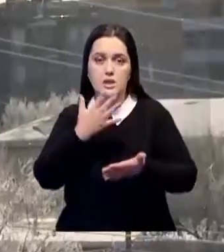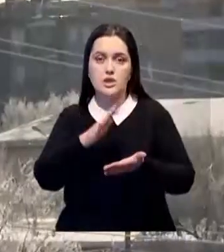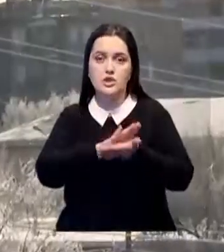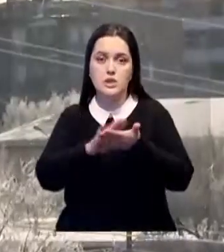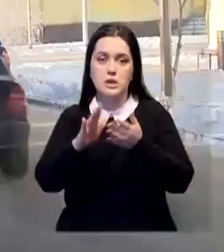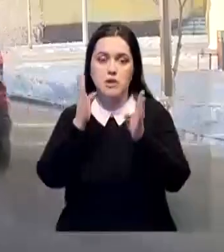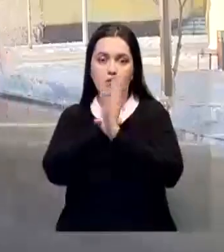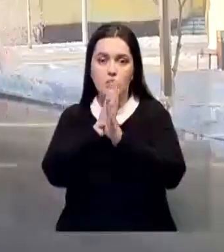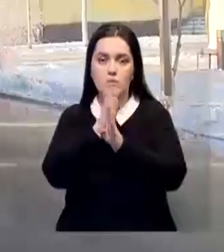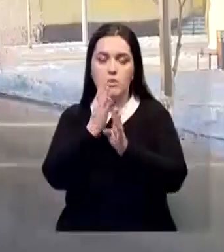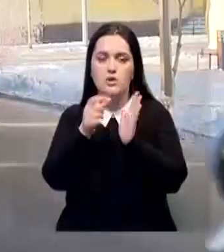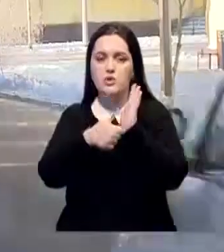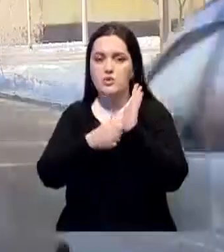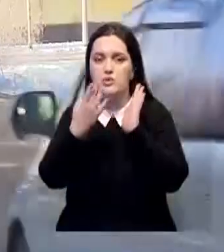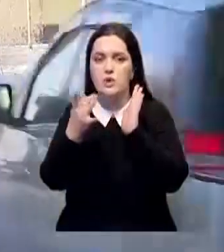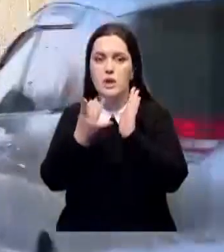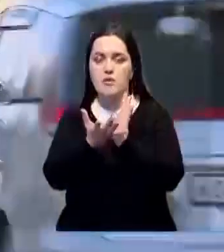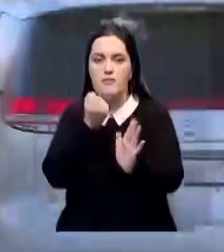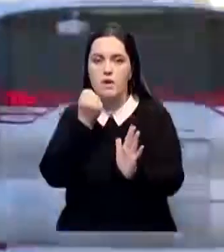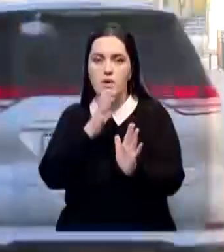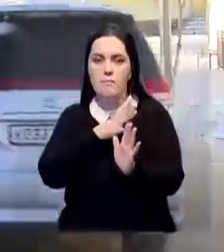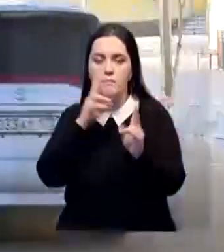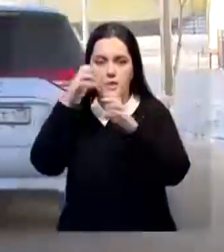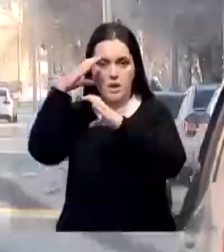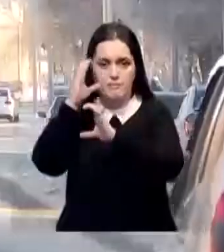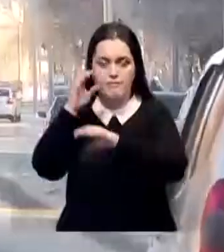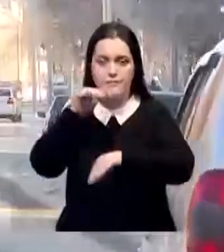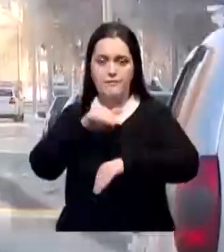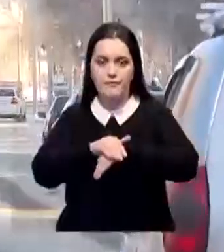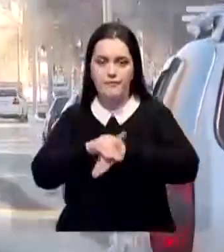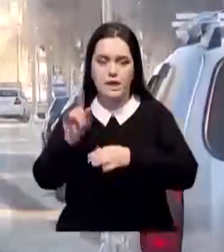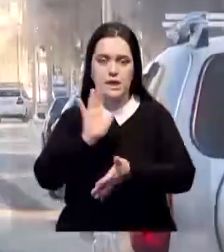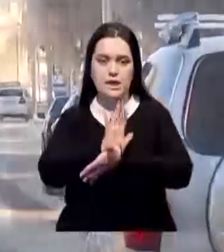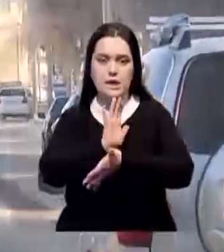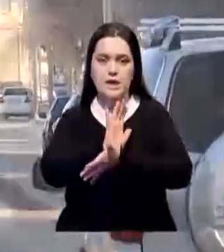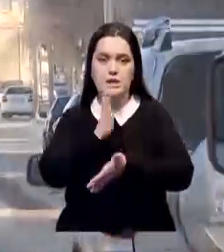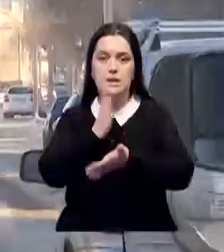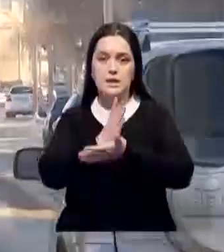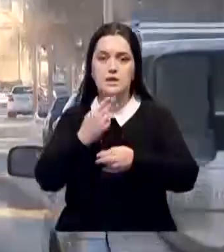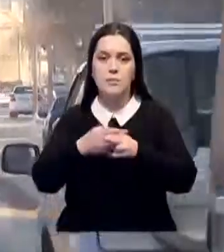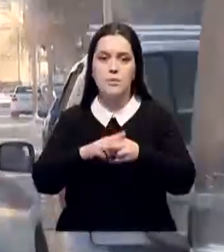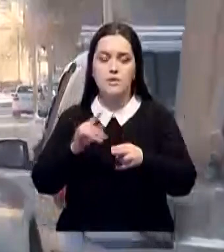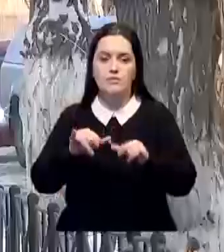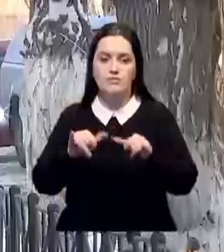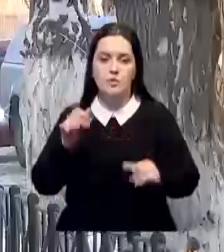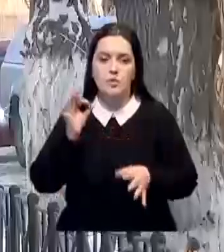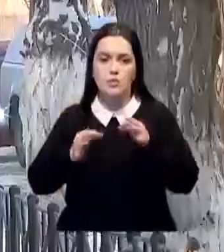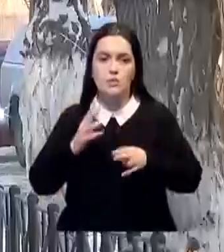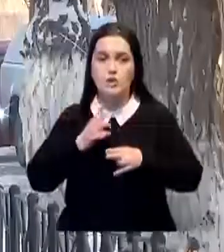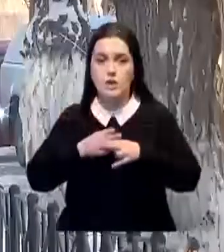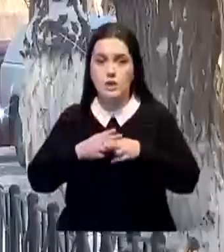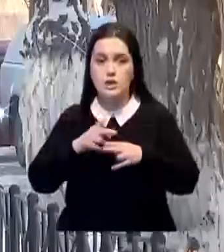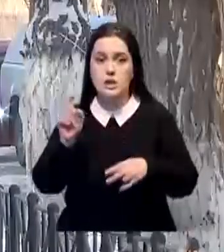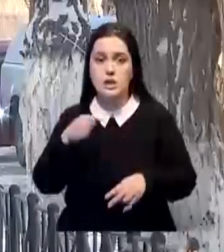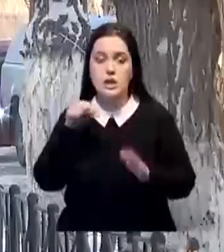отобрали 640 проб. В итоге констатировали высокий уровень загрязнения атмосферы и превышение допустимых норм содержания